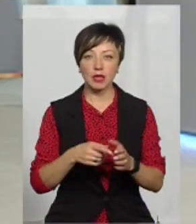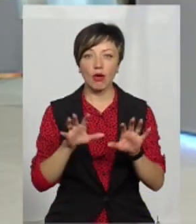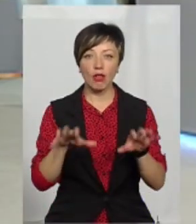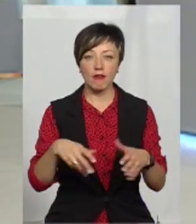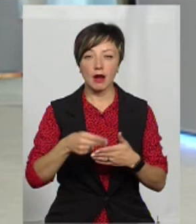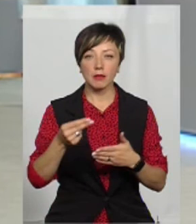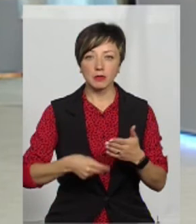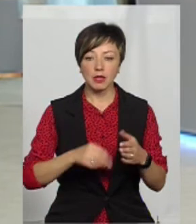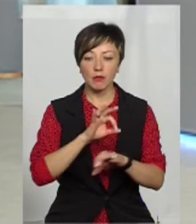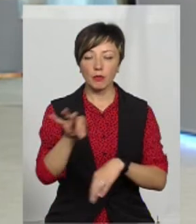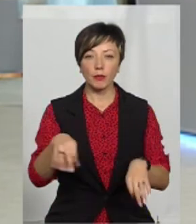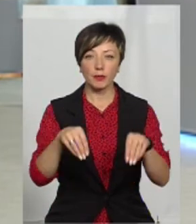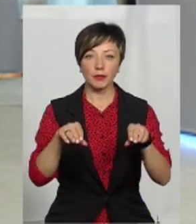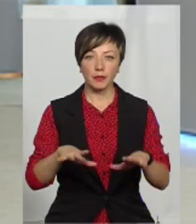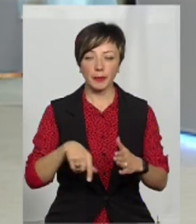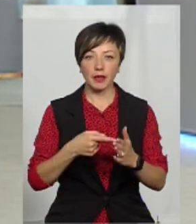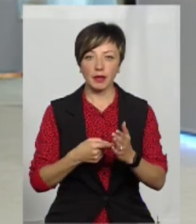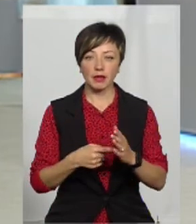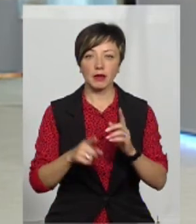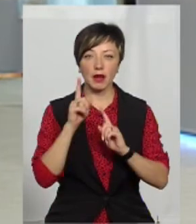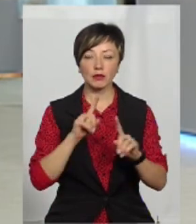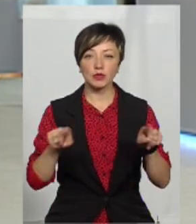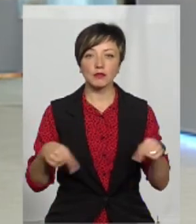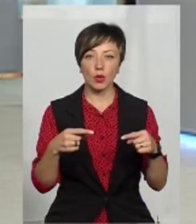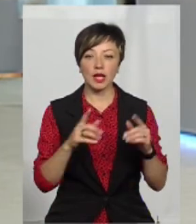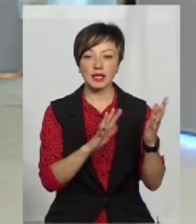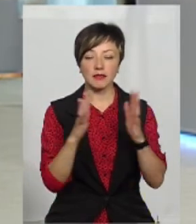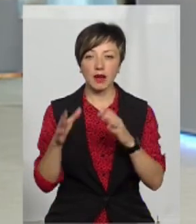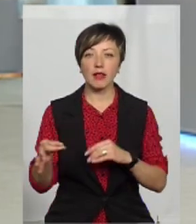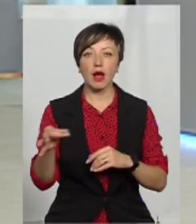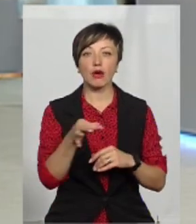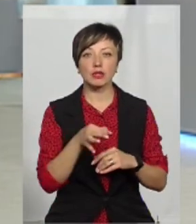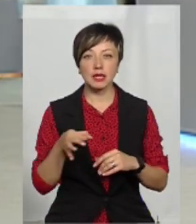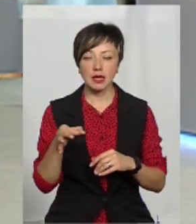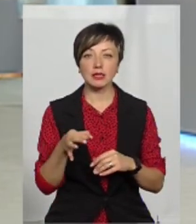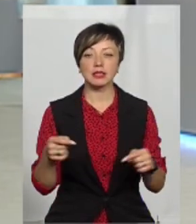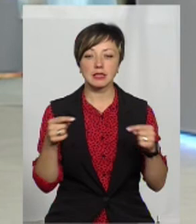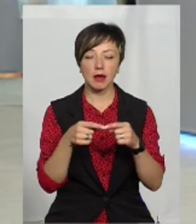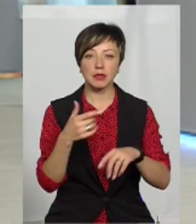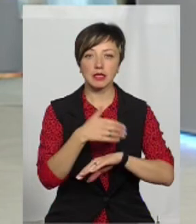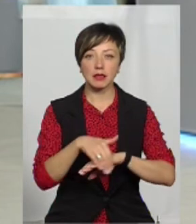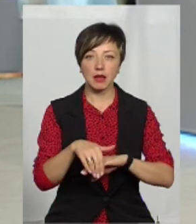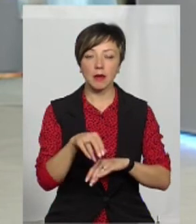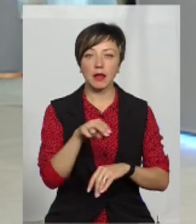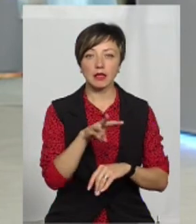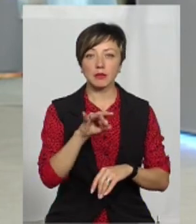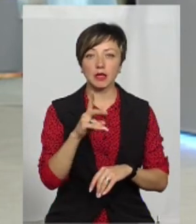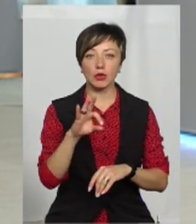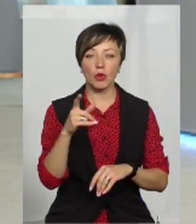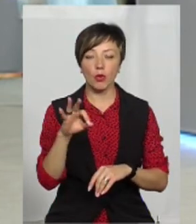голова підписав проєкт рішення міськради про створення скверу на Озерні і саме за адресою Панаса